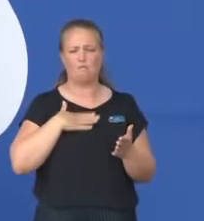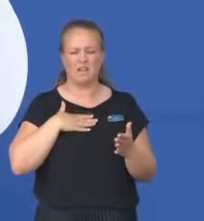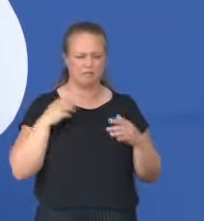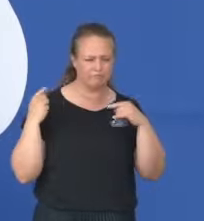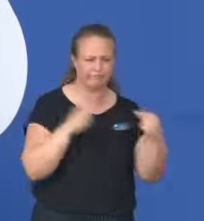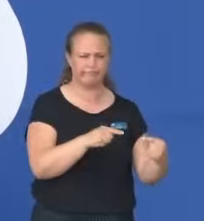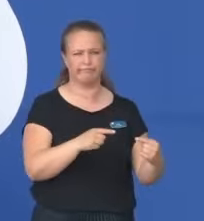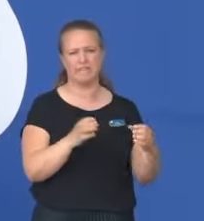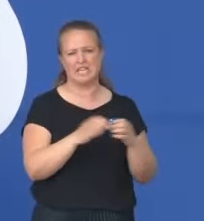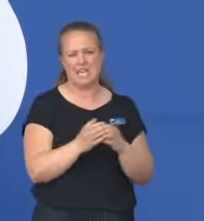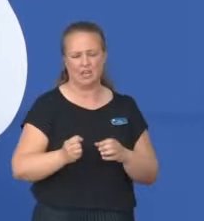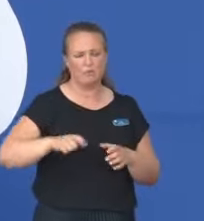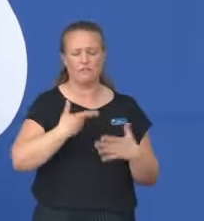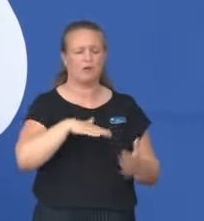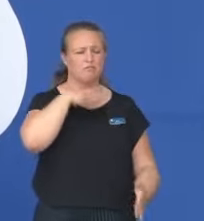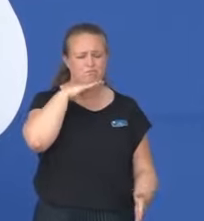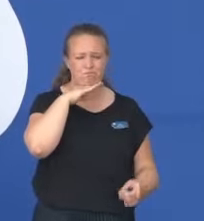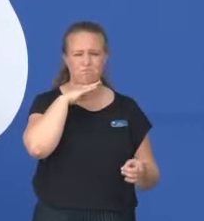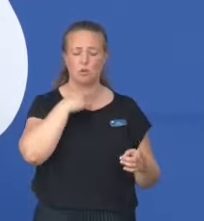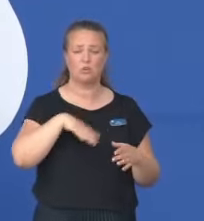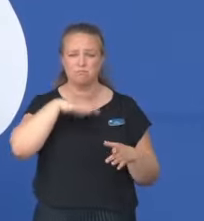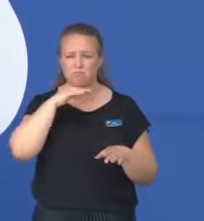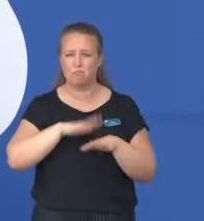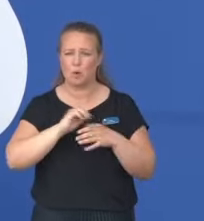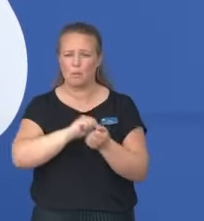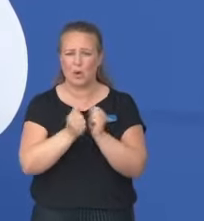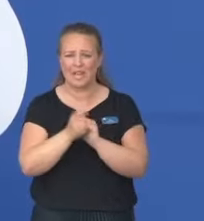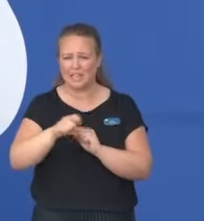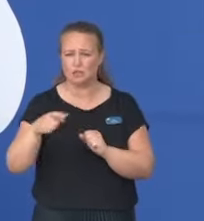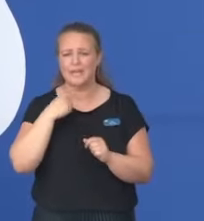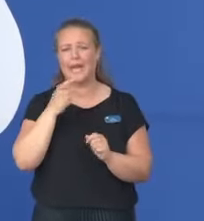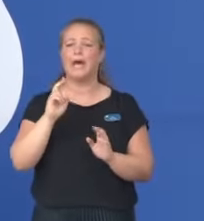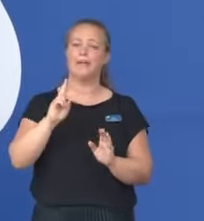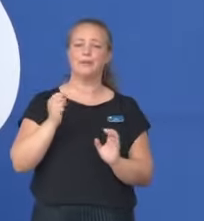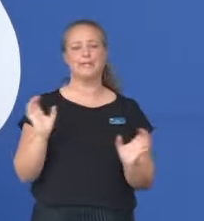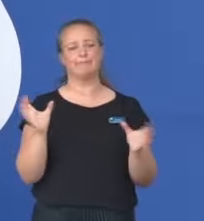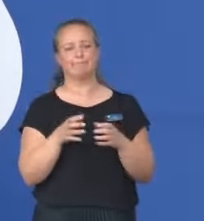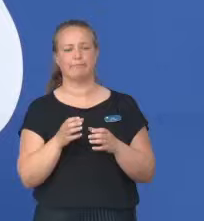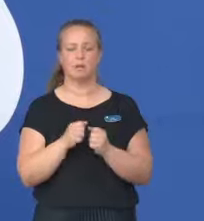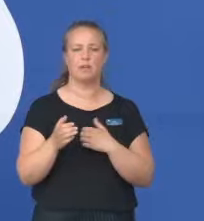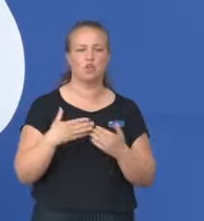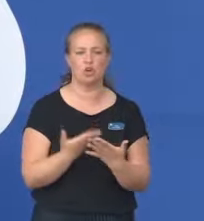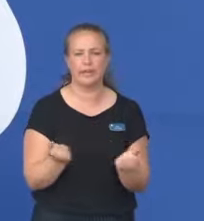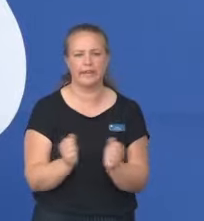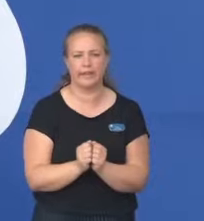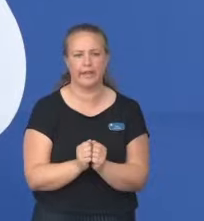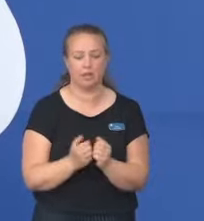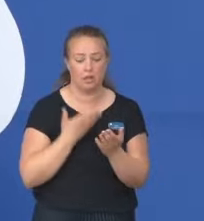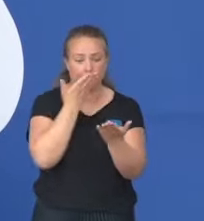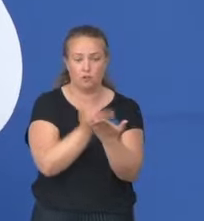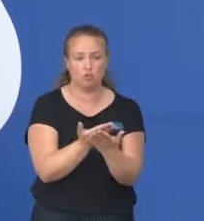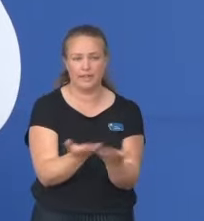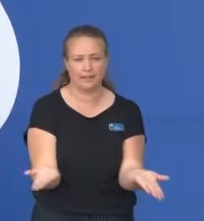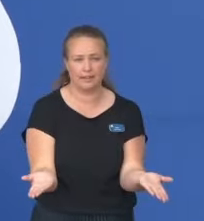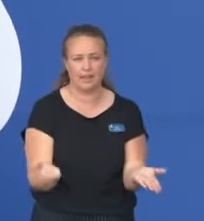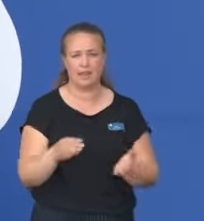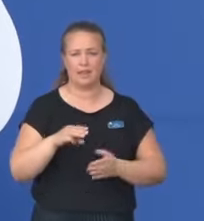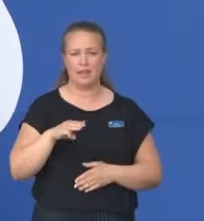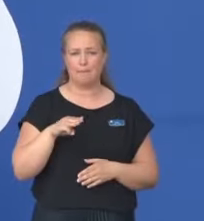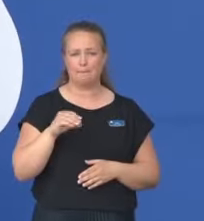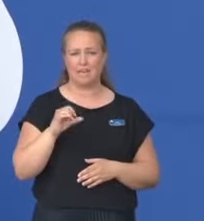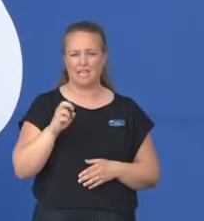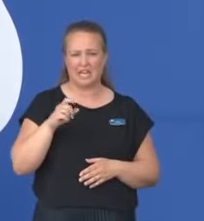De är trötta på det och de är trötta på politiker som bara kommer ut och säger nu ska det vara sammanhållning men inte gör några förslag. Magdalena Andersson kom ut i ett utsatt område efter